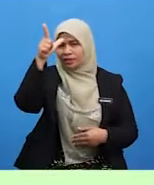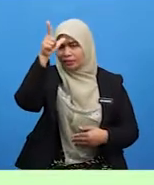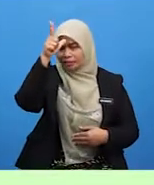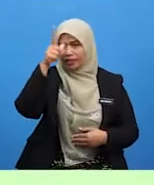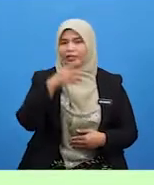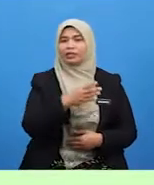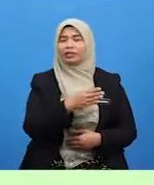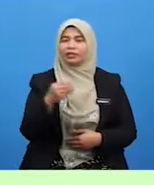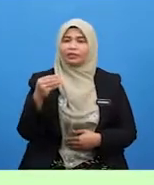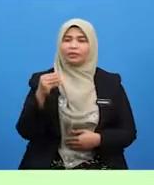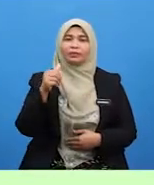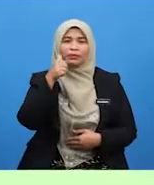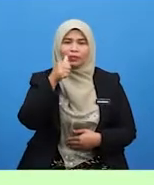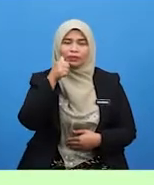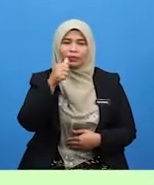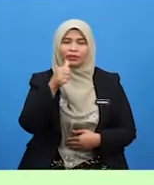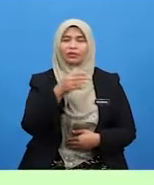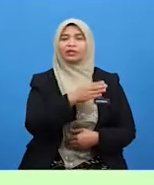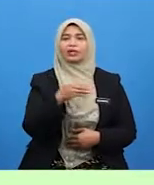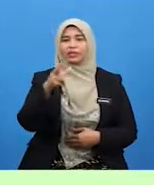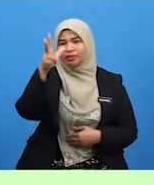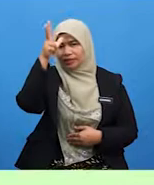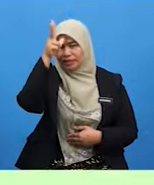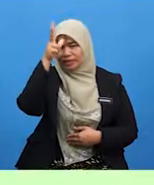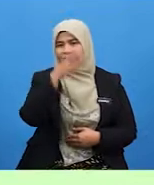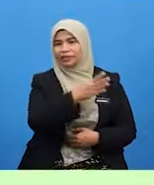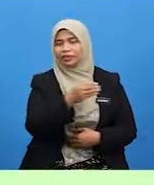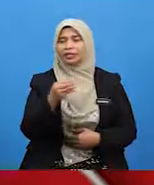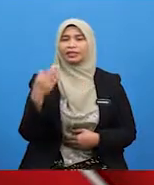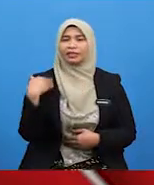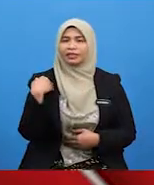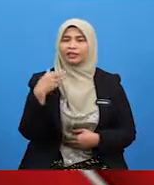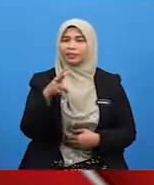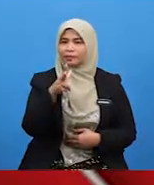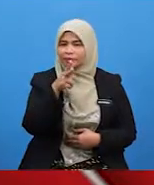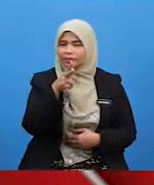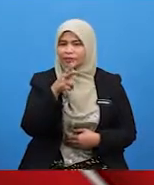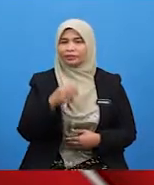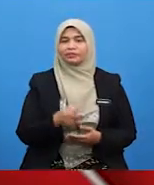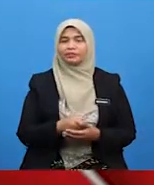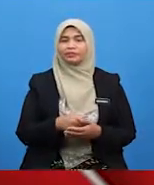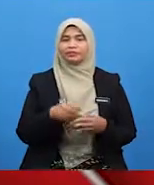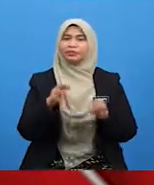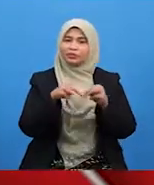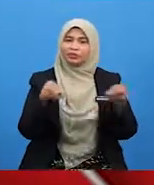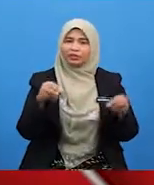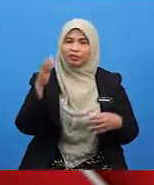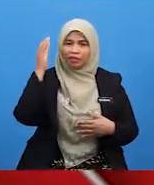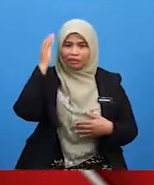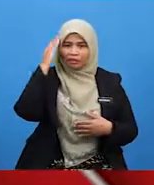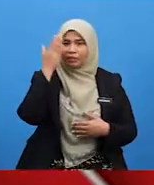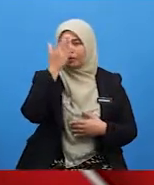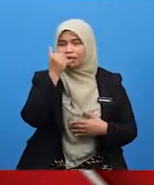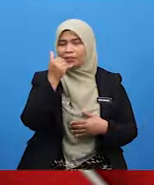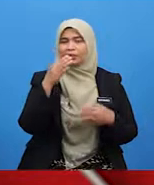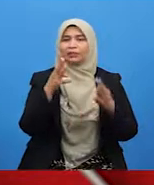yang perempuan. Ada yang jantan dan ada yang betina. Murid-murid tahu mengapa manusia dan